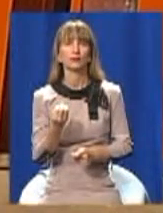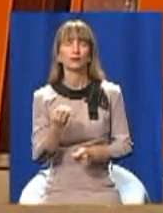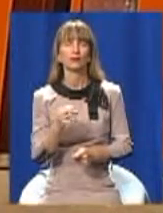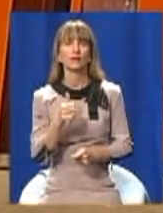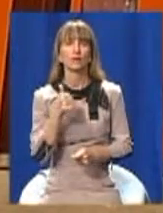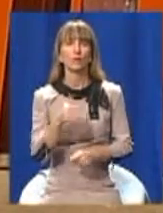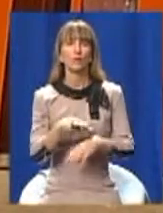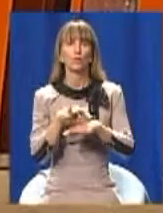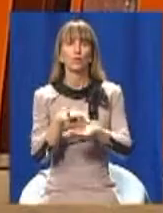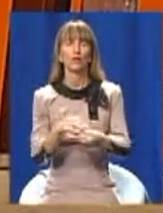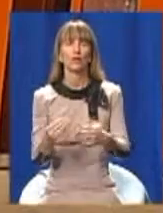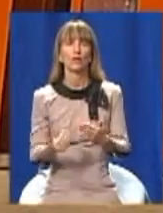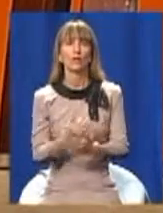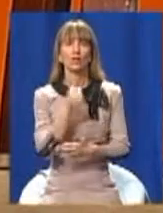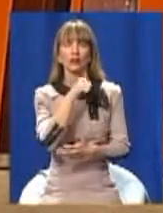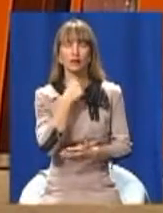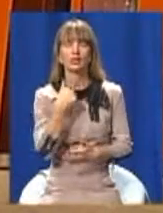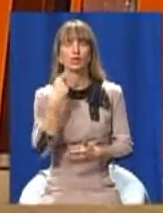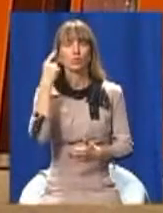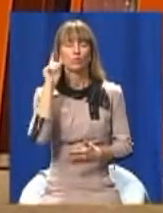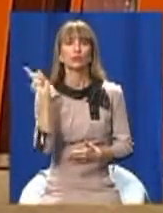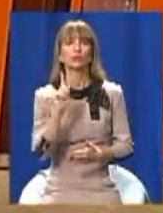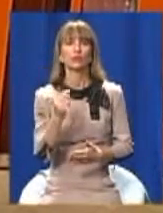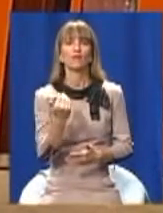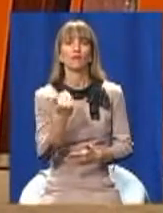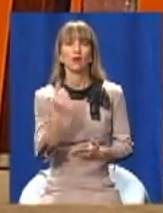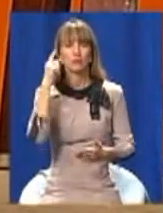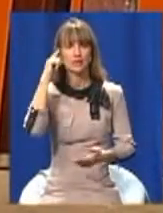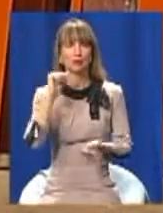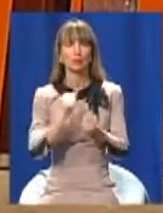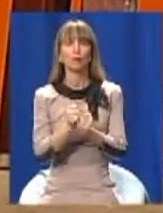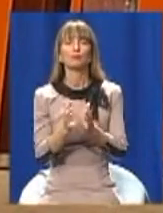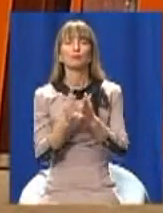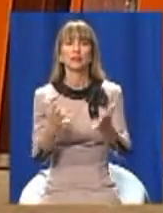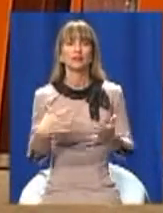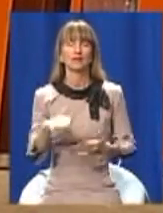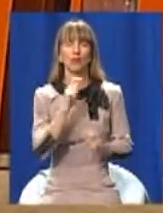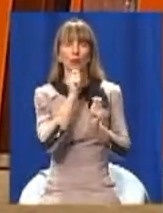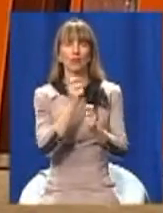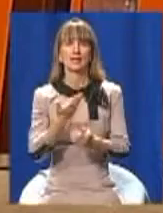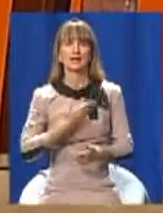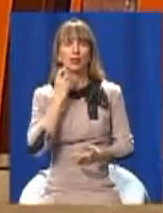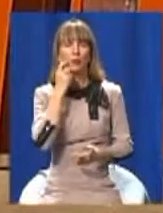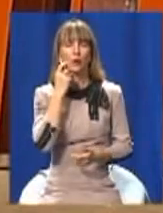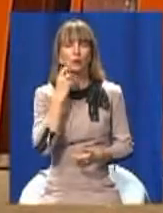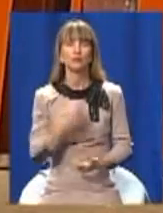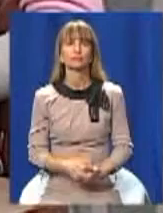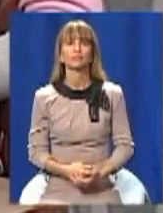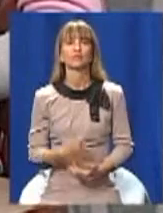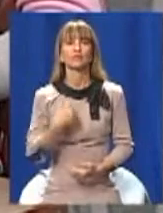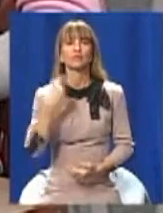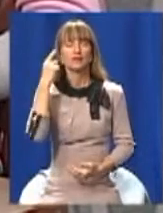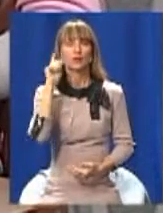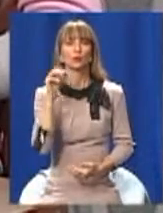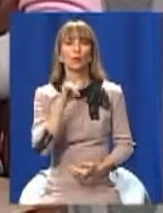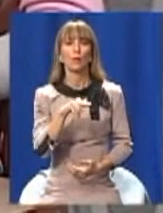хорошим проведемо Новий рік, я гадаю, що вам запам'ятається більше всього подарунки Діда Мороза. Я знаю,